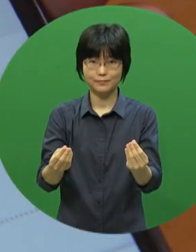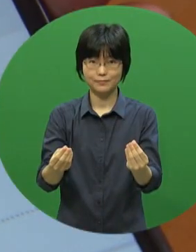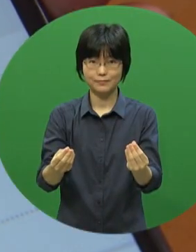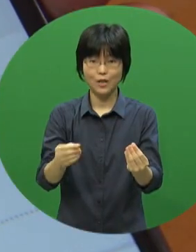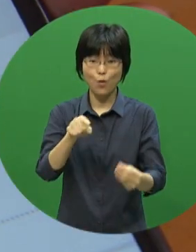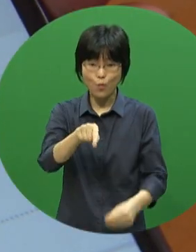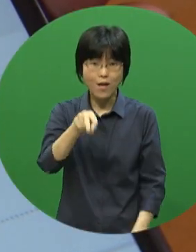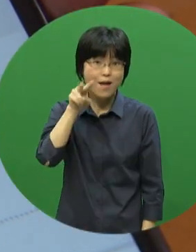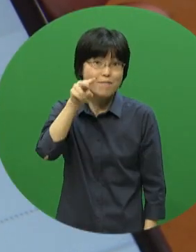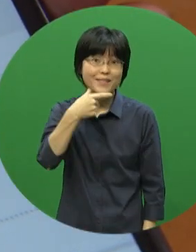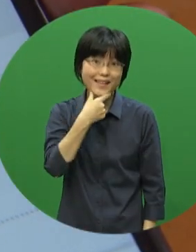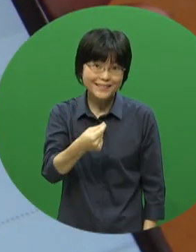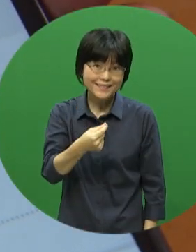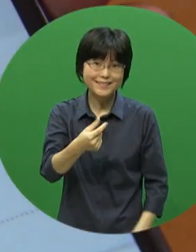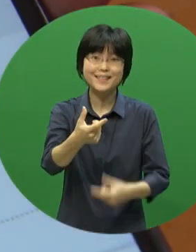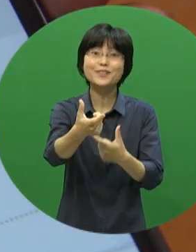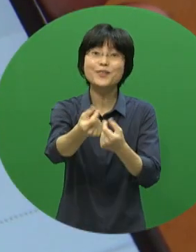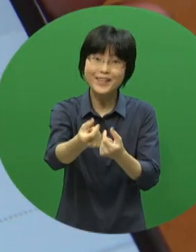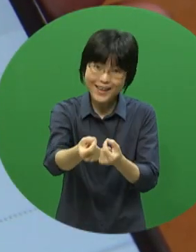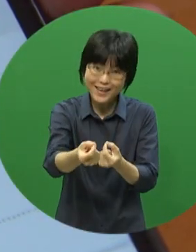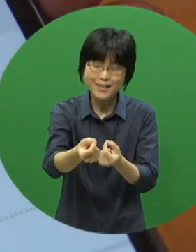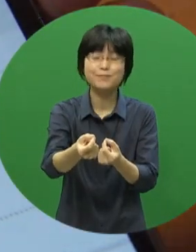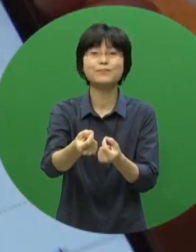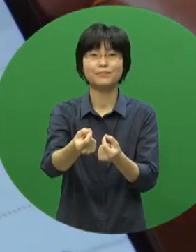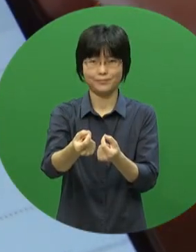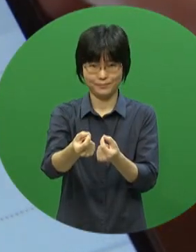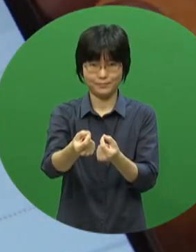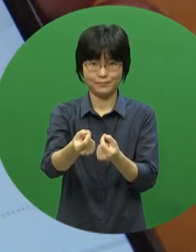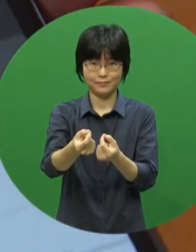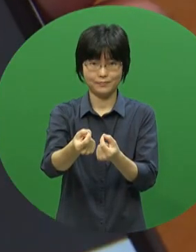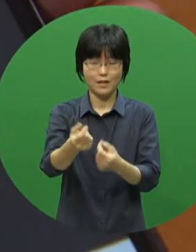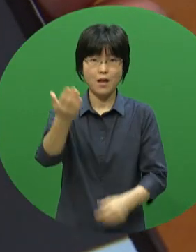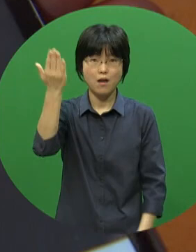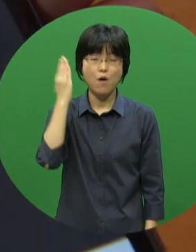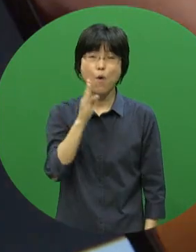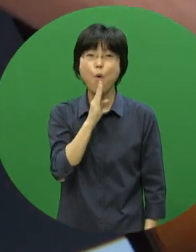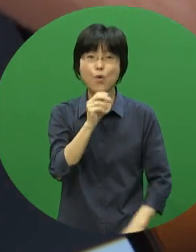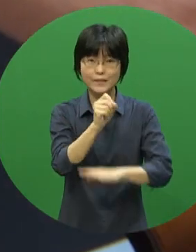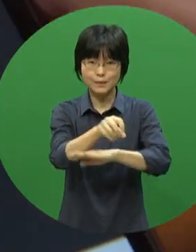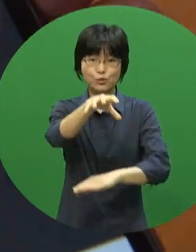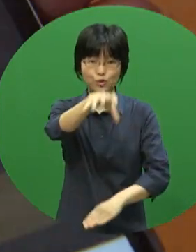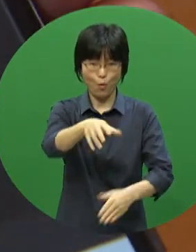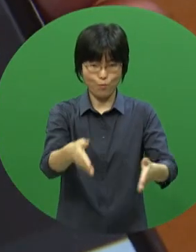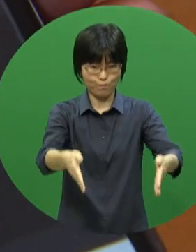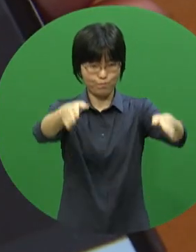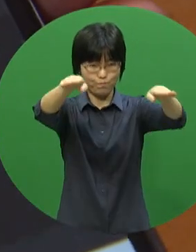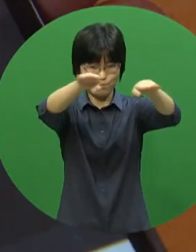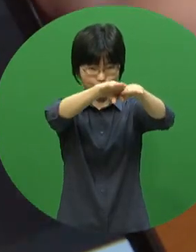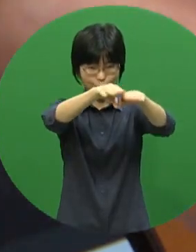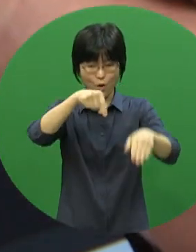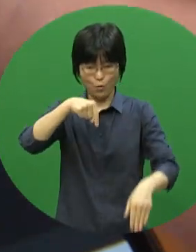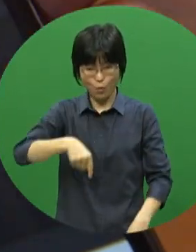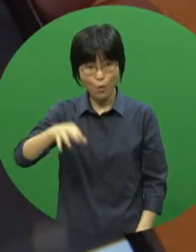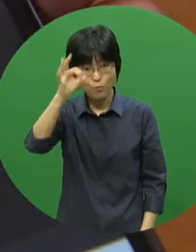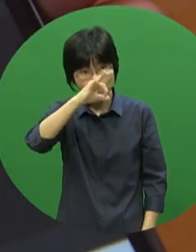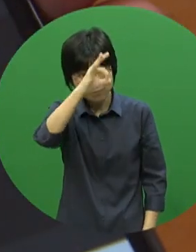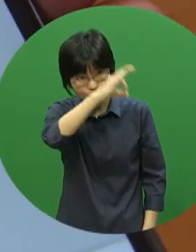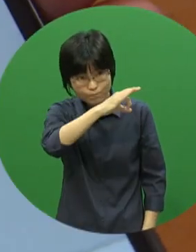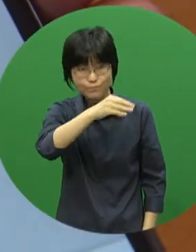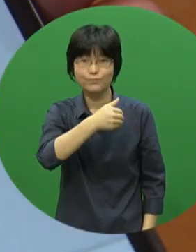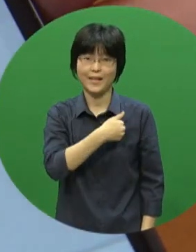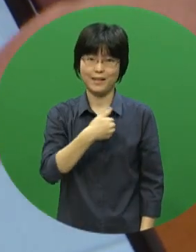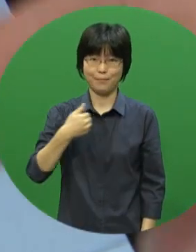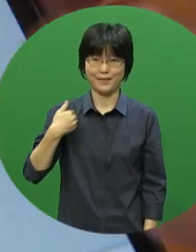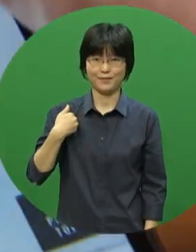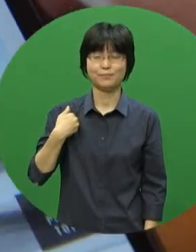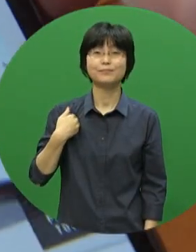せっかくなので世界遺産見てみたいですよね。旧本事務所の近くには建物を眺望できるスペースもあるん